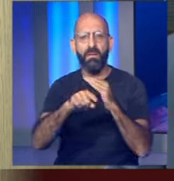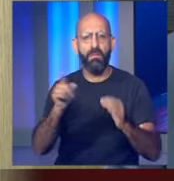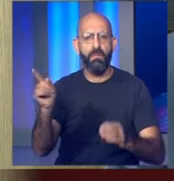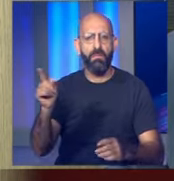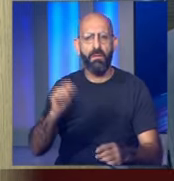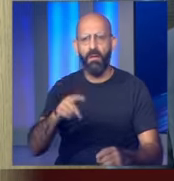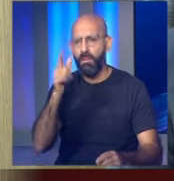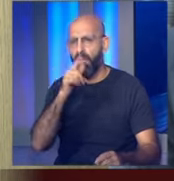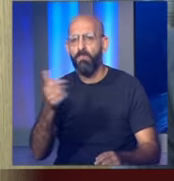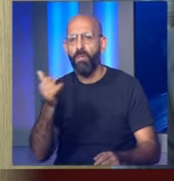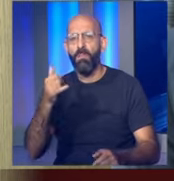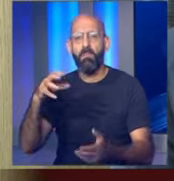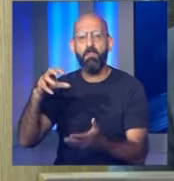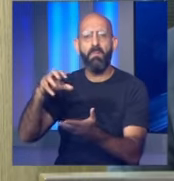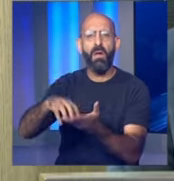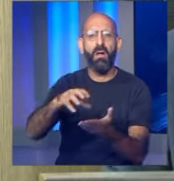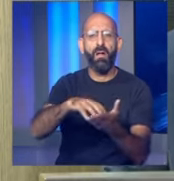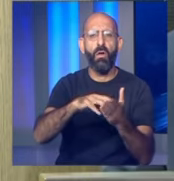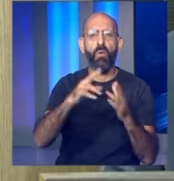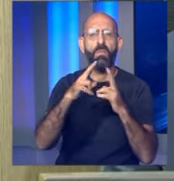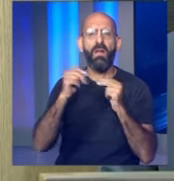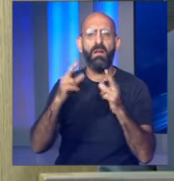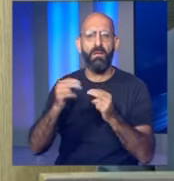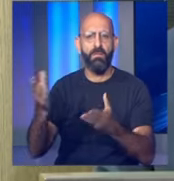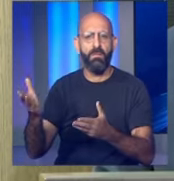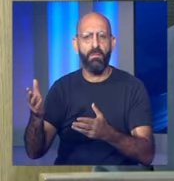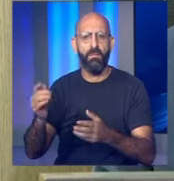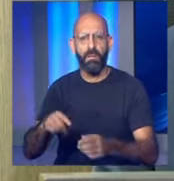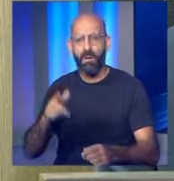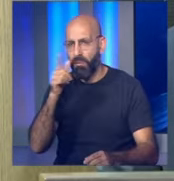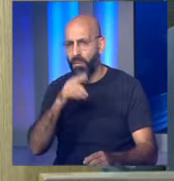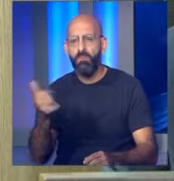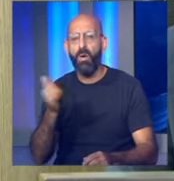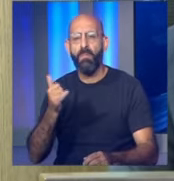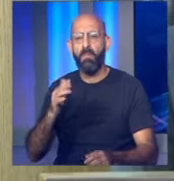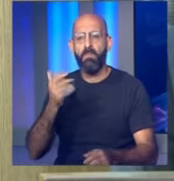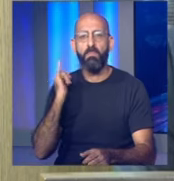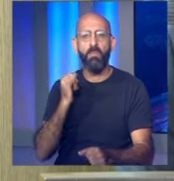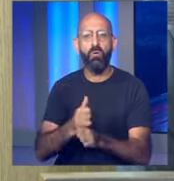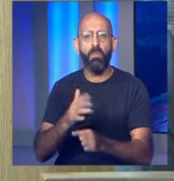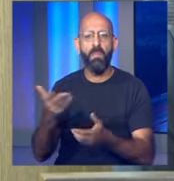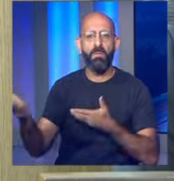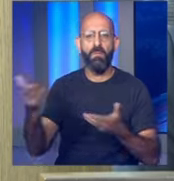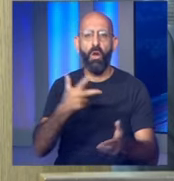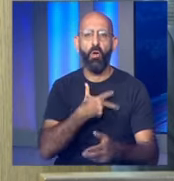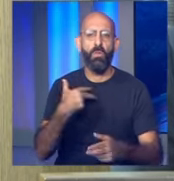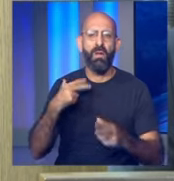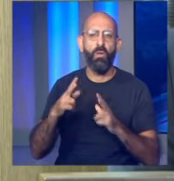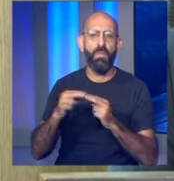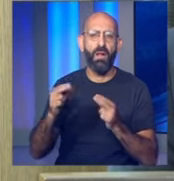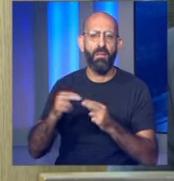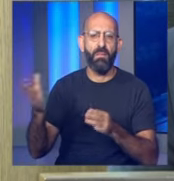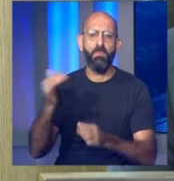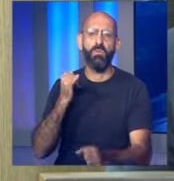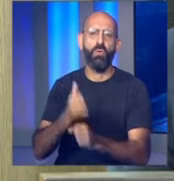تنظيم لموضوع النازحين مع المضيفين بكل المناطق اللبنانية، كيف أن يكون هناك دعوة للحكومة اللبنانية